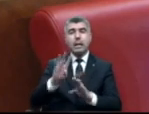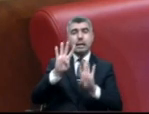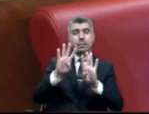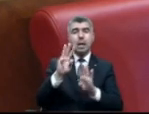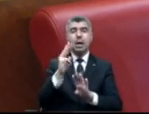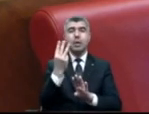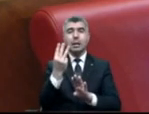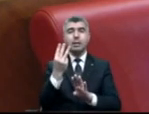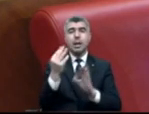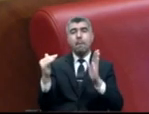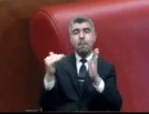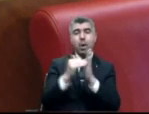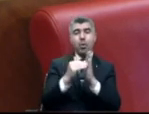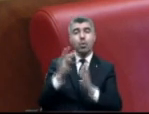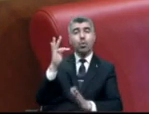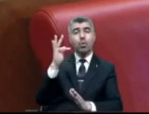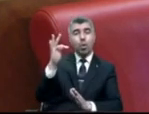838 مليون طن منها من الفوسفات.